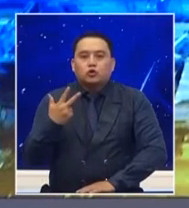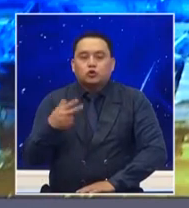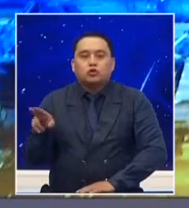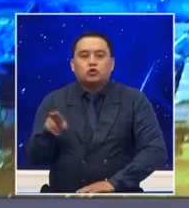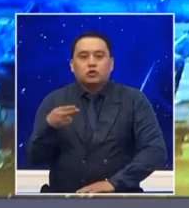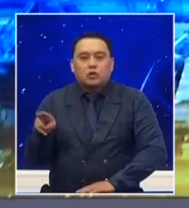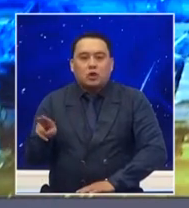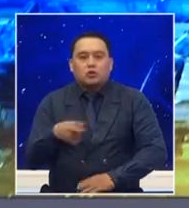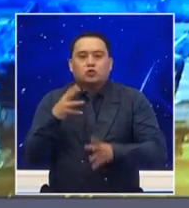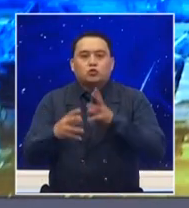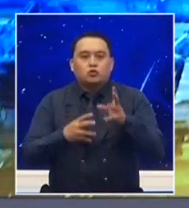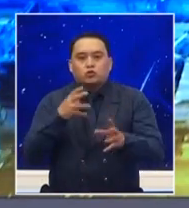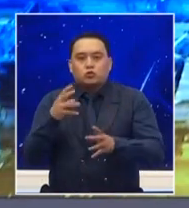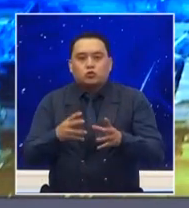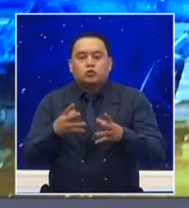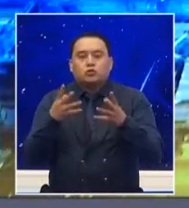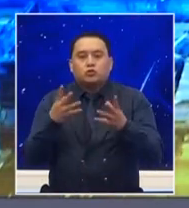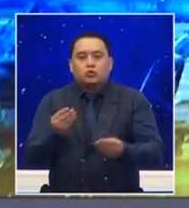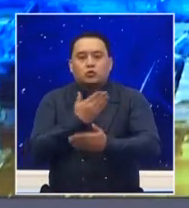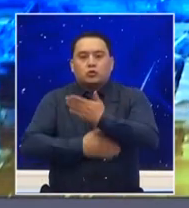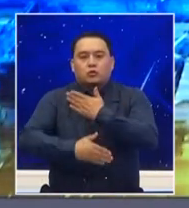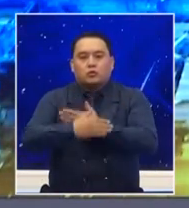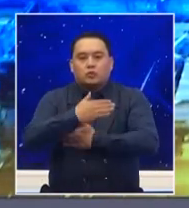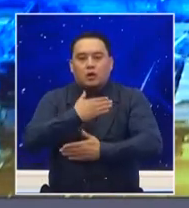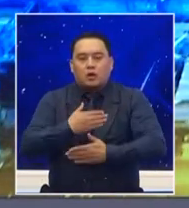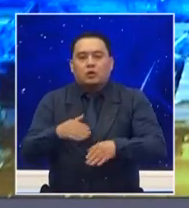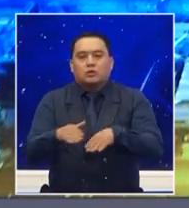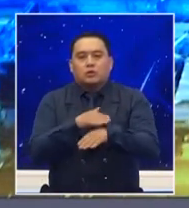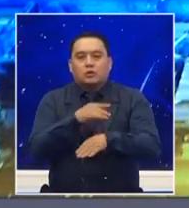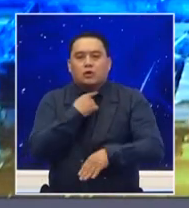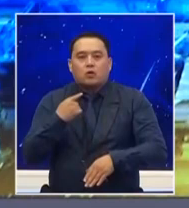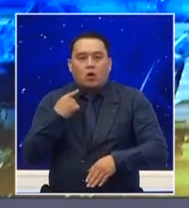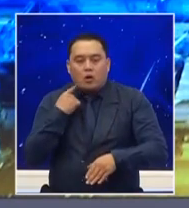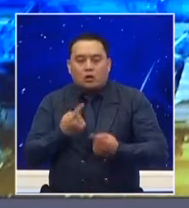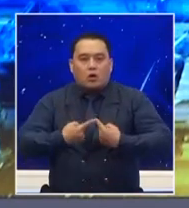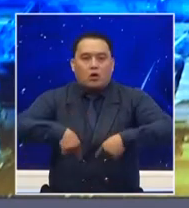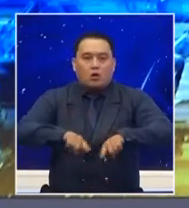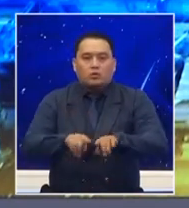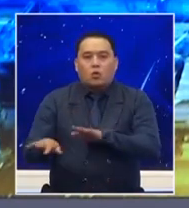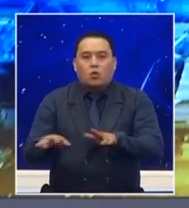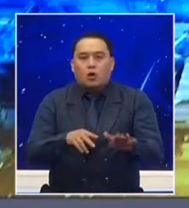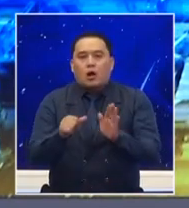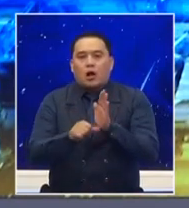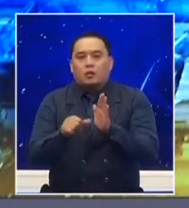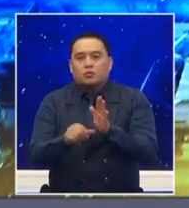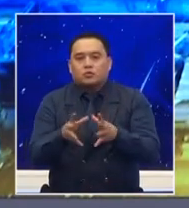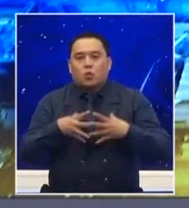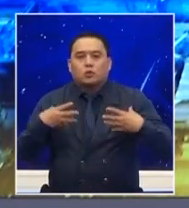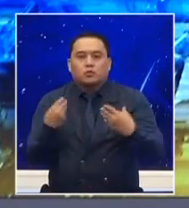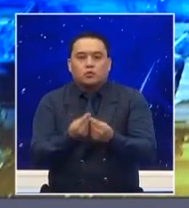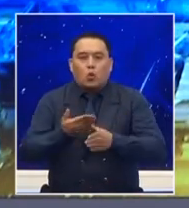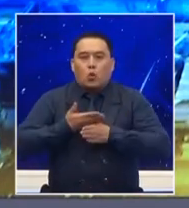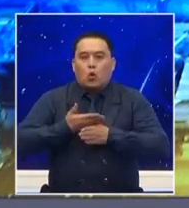3-желтоқсан дүниежүзілік мүгедектер күні айтулы датаға орай Талдықорғанда қайырымдылық шара ұйымдастырылды. Аясында 60 отбасына гуманитарлық